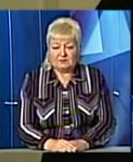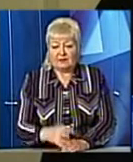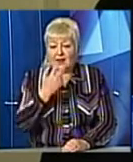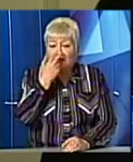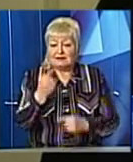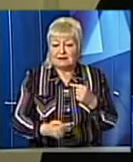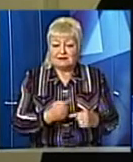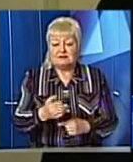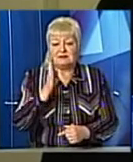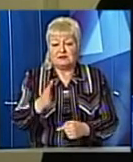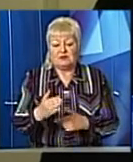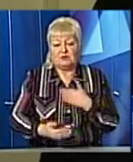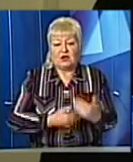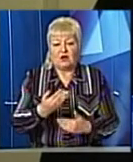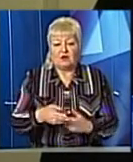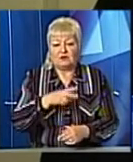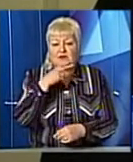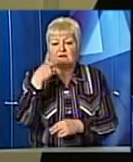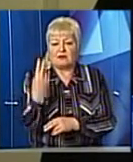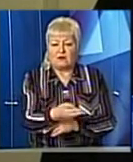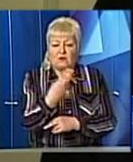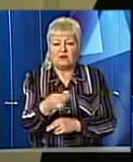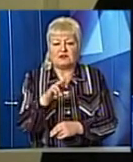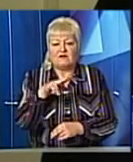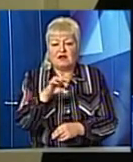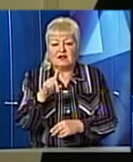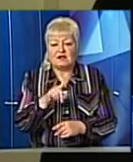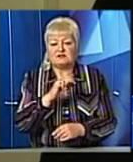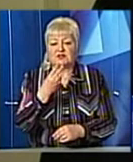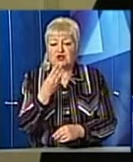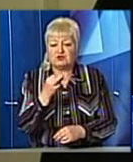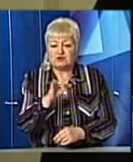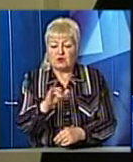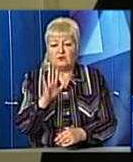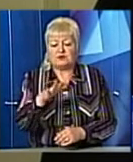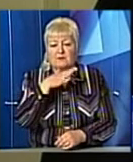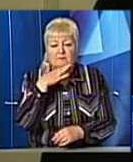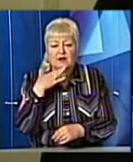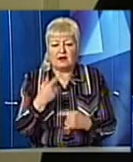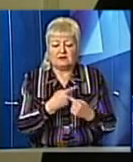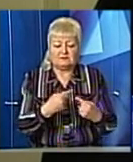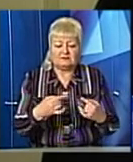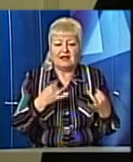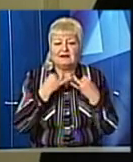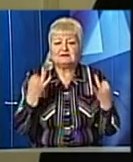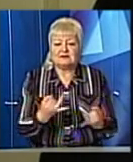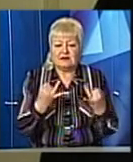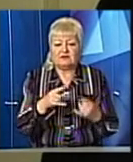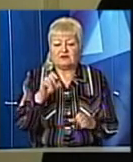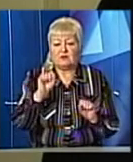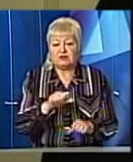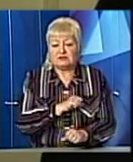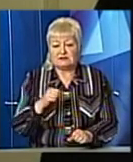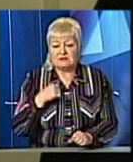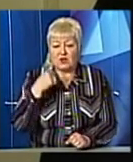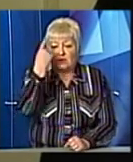Традиційна буде хода драконів, лазерне шоу, а крім того, буде багато-багато цікавинок, яких ви можете особисто